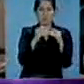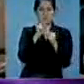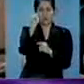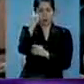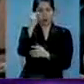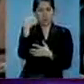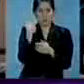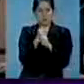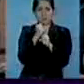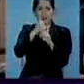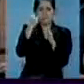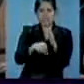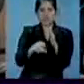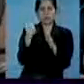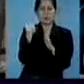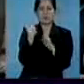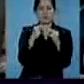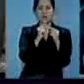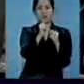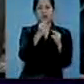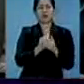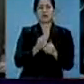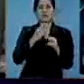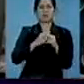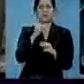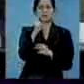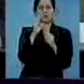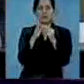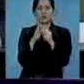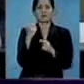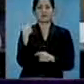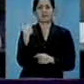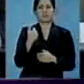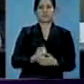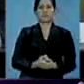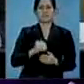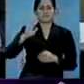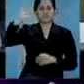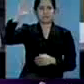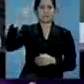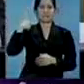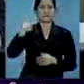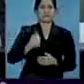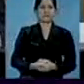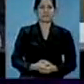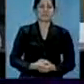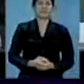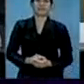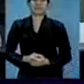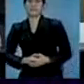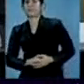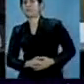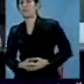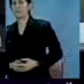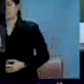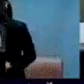ากันดาตอบิโด คุณจตุพรครับมีผู้ประท้วงแล้วครับคุณจตุพรประท้วงเรื่องอะไรครับ ท่านประธานครับผมอรรถ